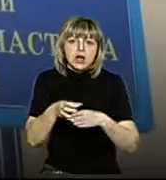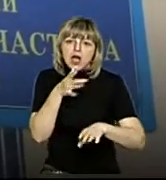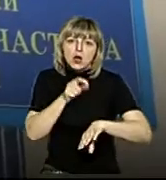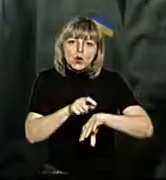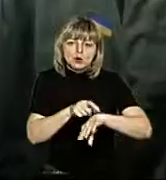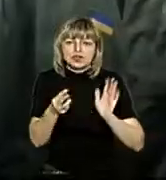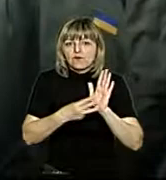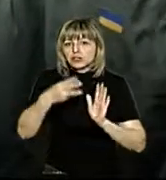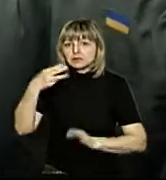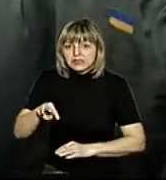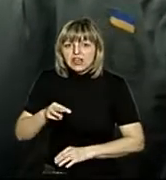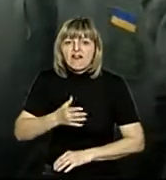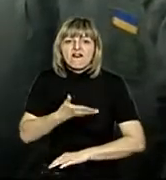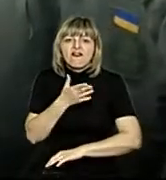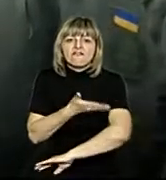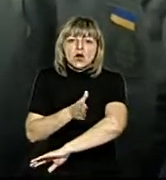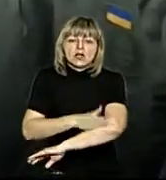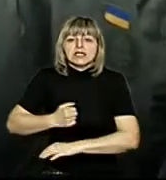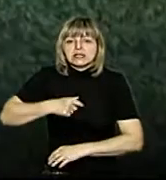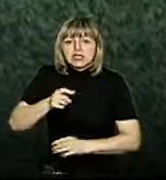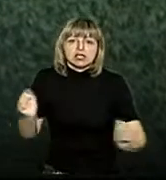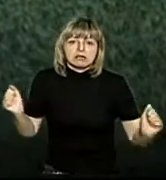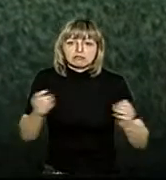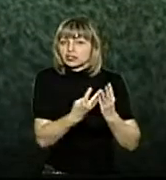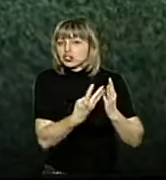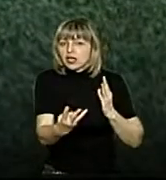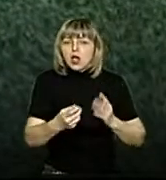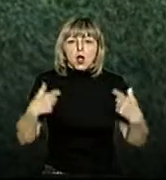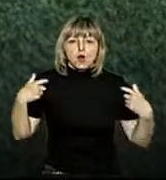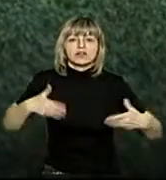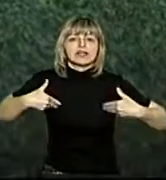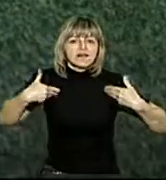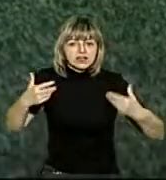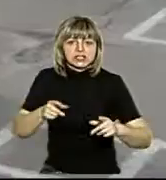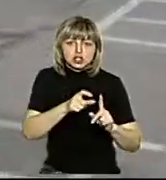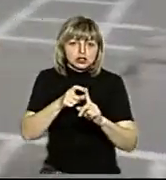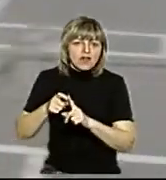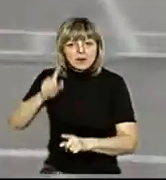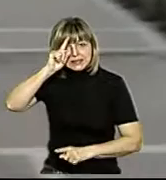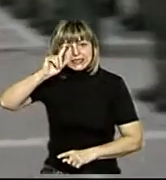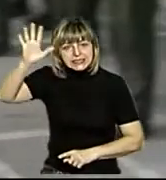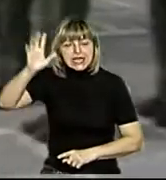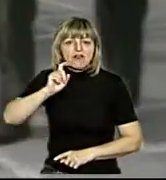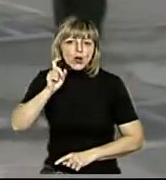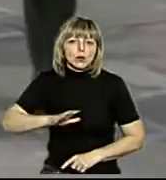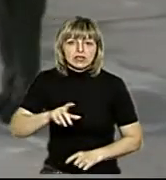годиннику 8:30. Волинські нацгвардійці шикуються. Офіцер вітається. Слава Україні!